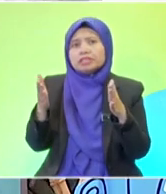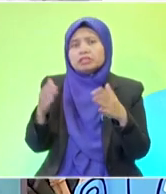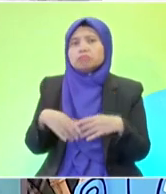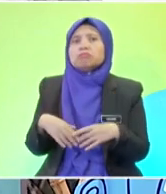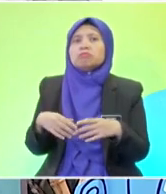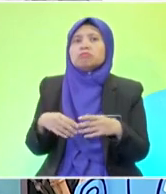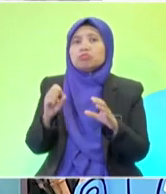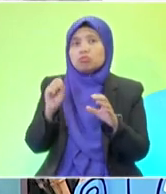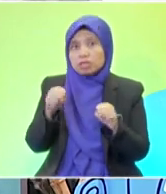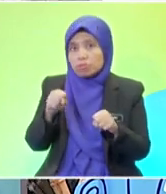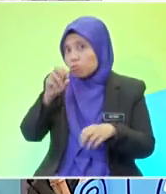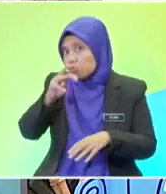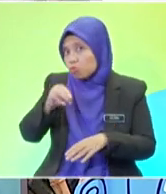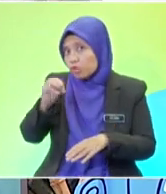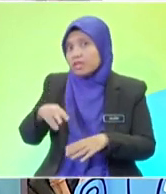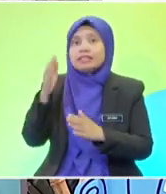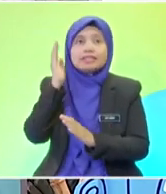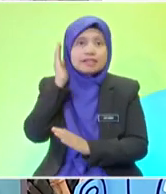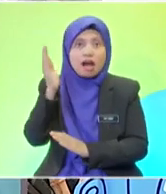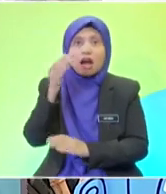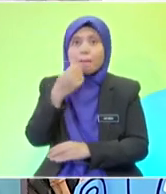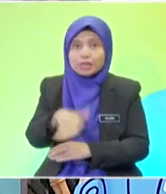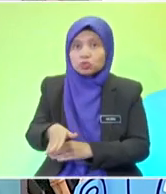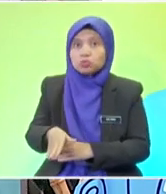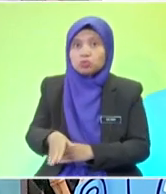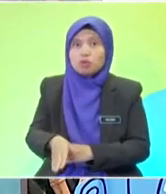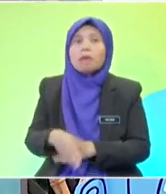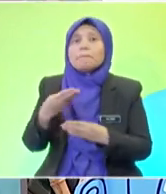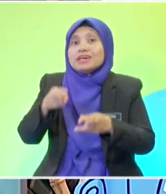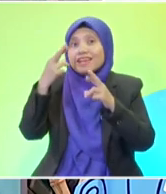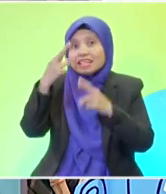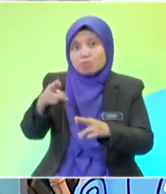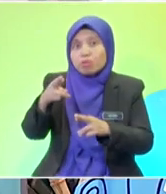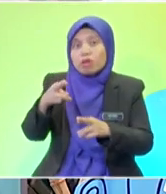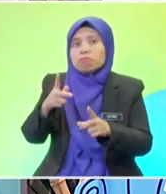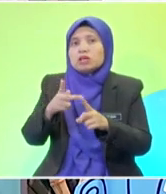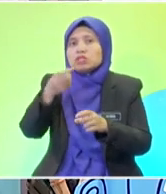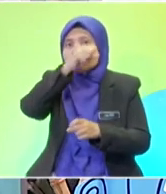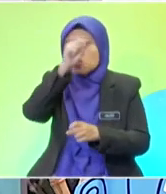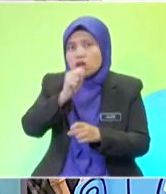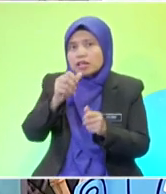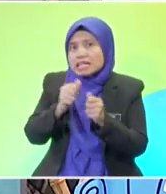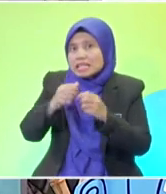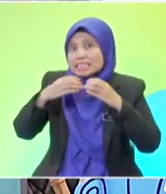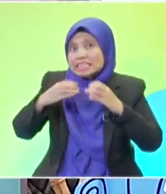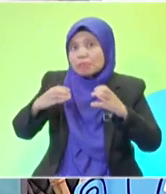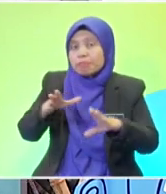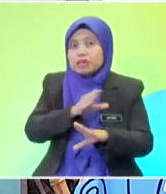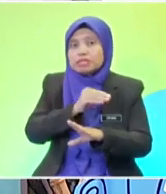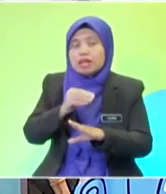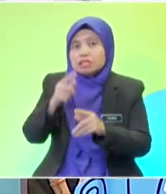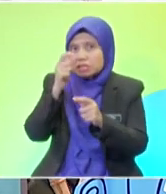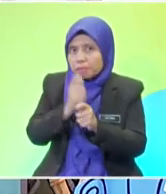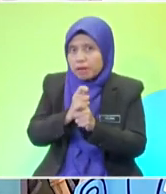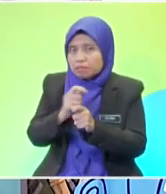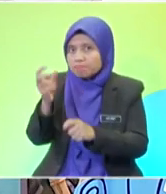biasa terlebih dahulu kemudian memberi ke respon terhadap soal dan yang diberikan dengan cepat dan tepat kalau kata